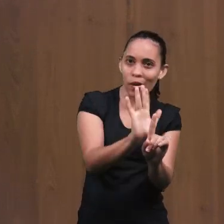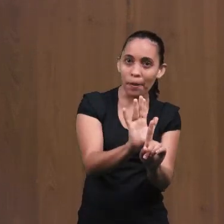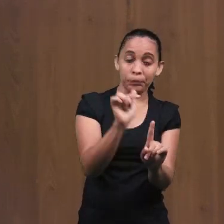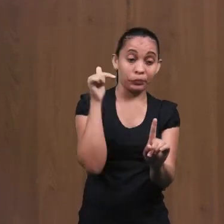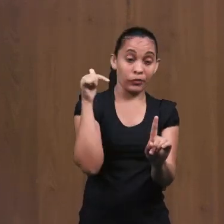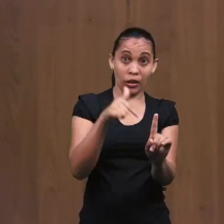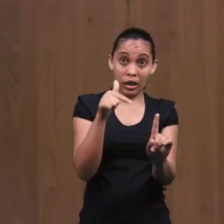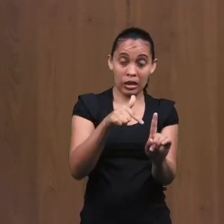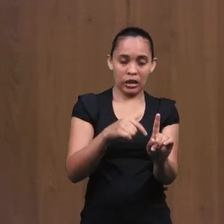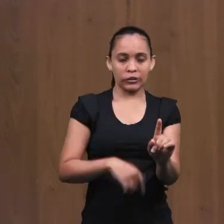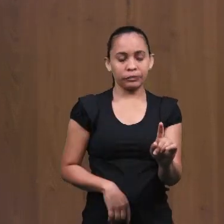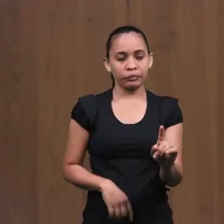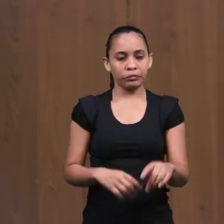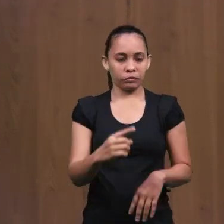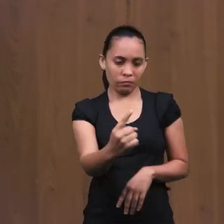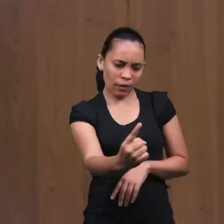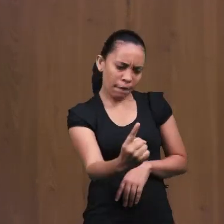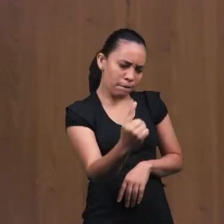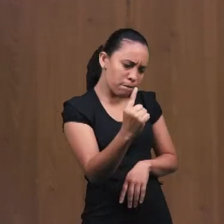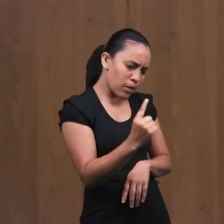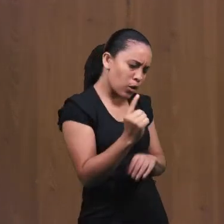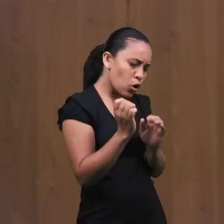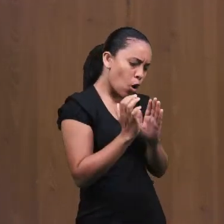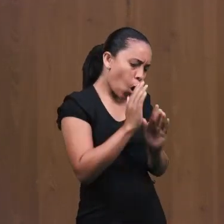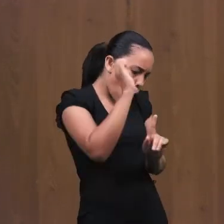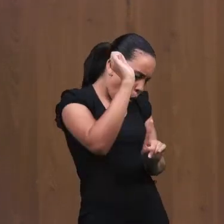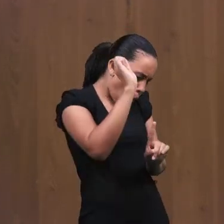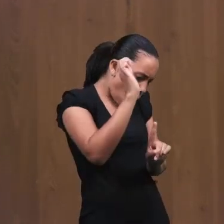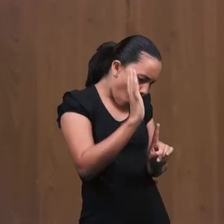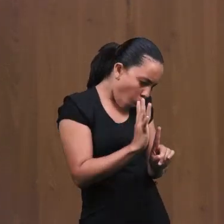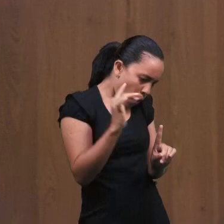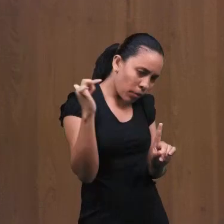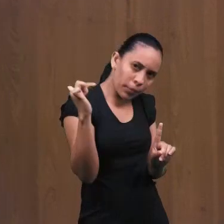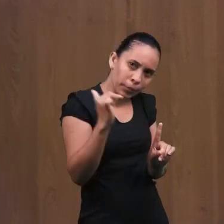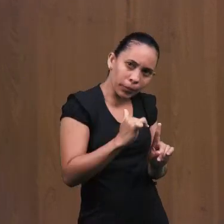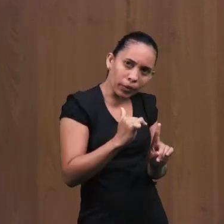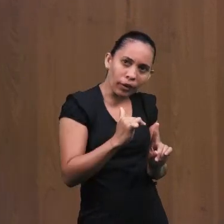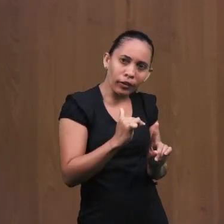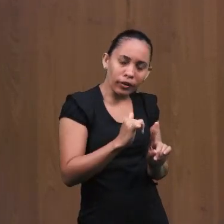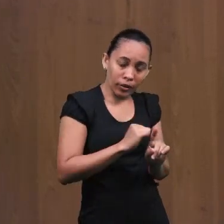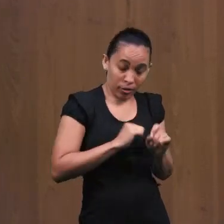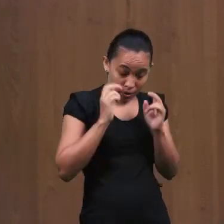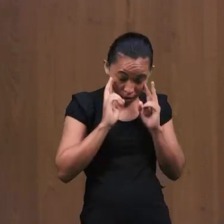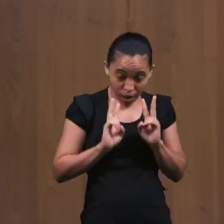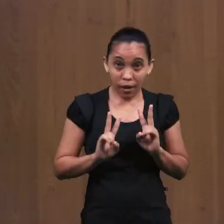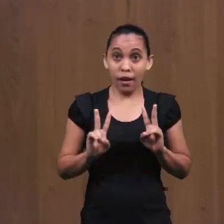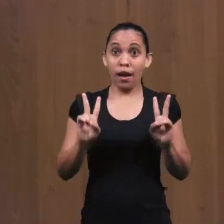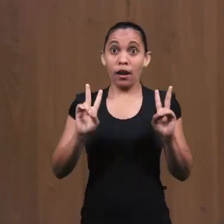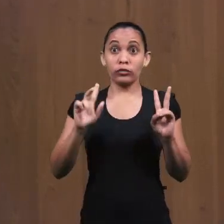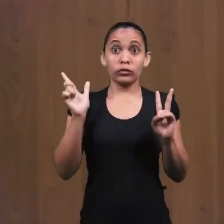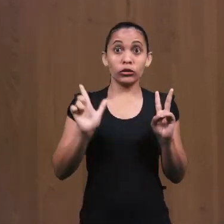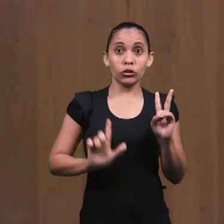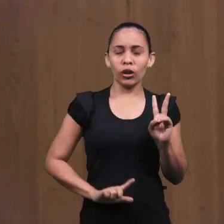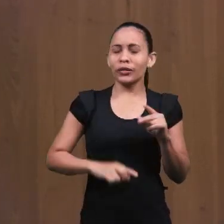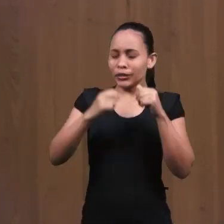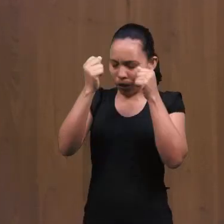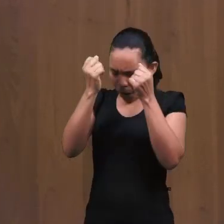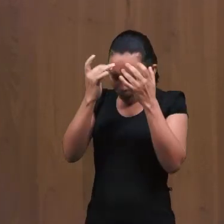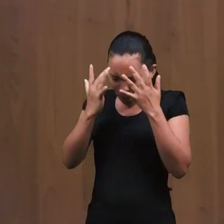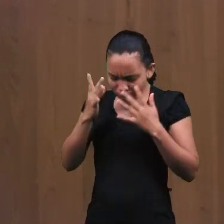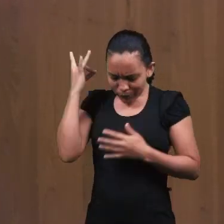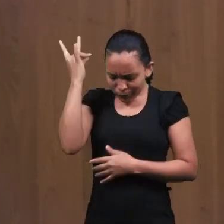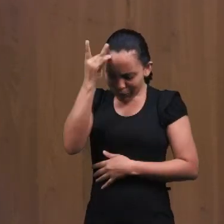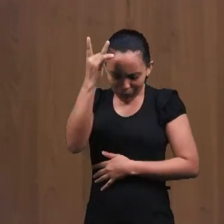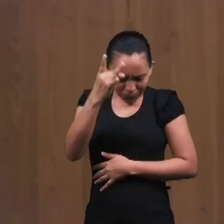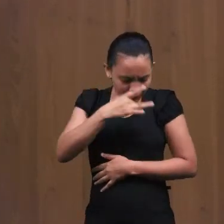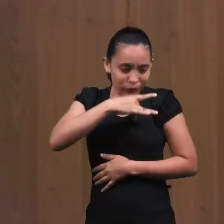Ananias, il prie pour lui, sa vision est récupérée, et il reçoit une bénédiction remplie du